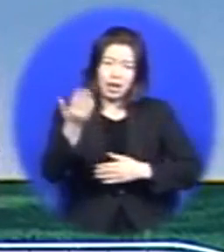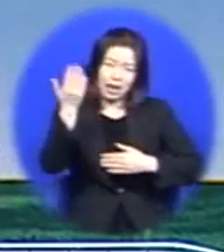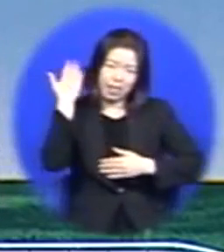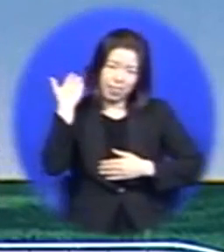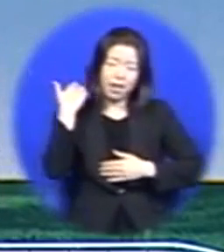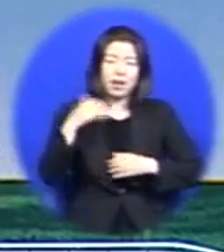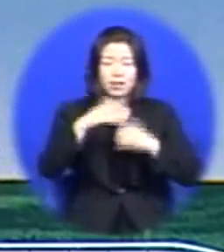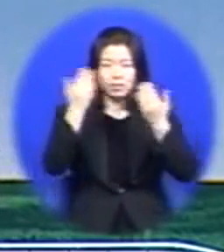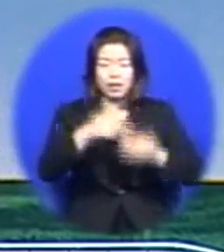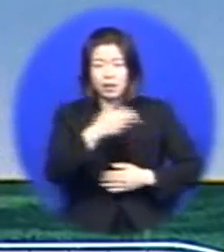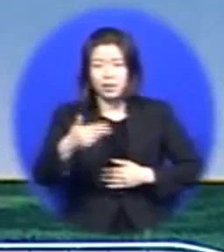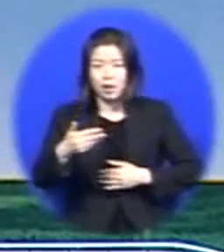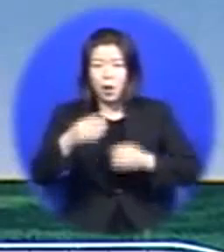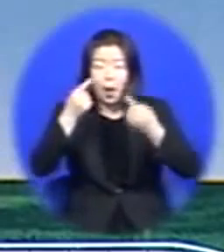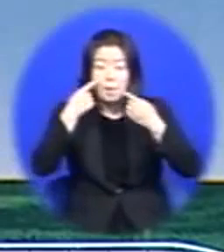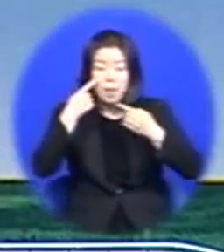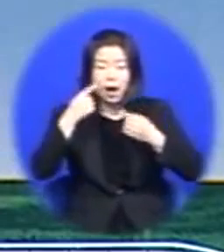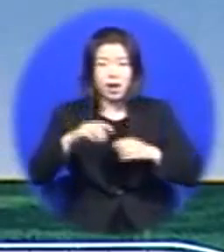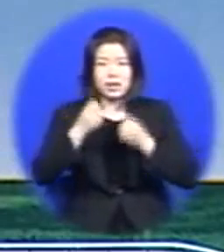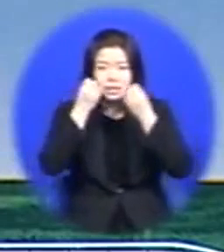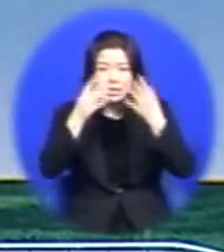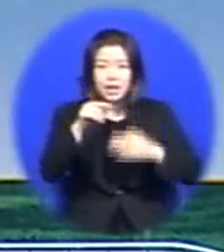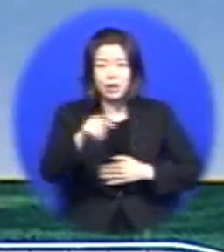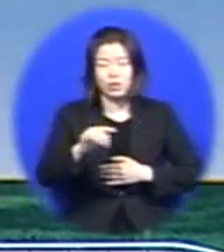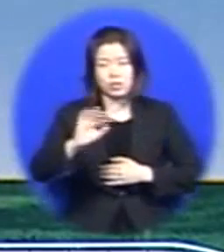보라 새것이 되었도다.